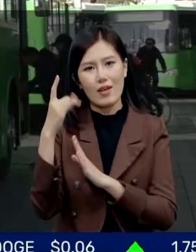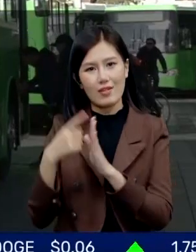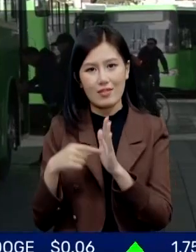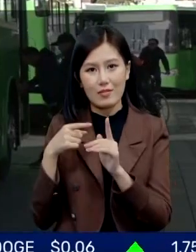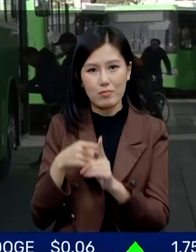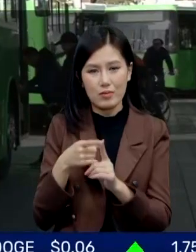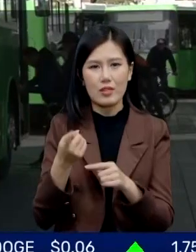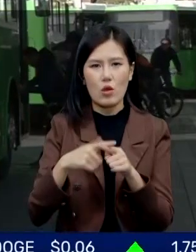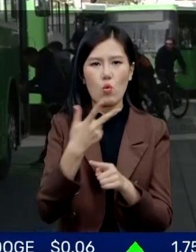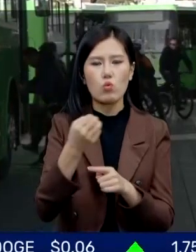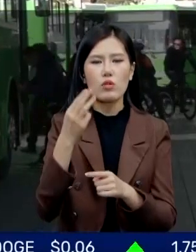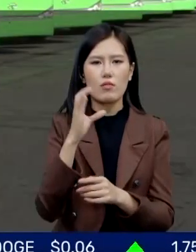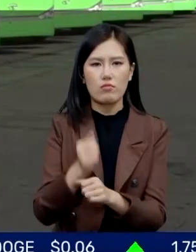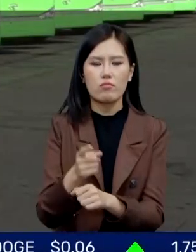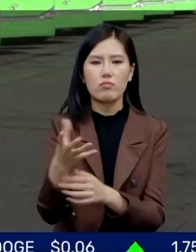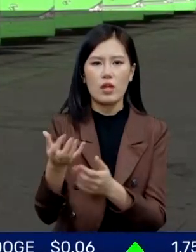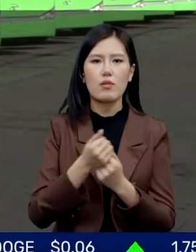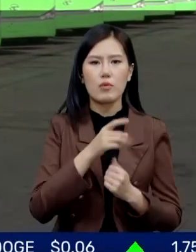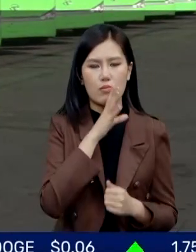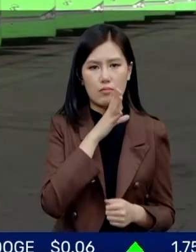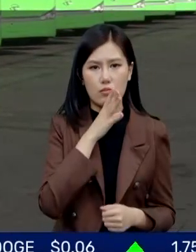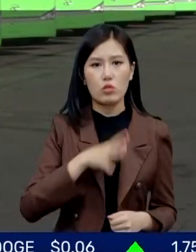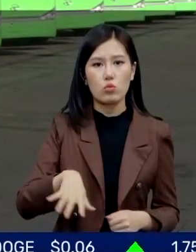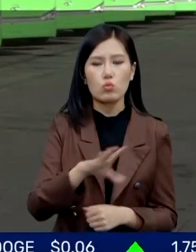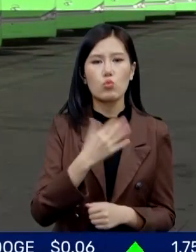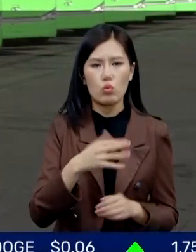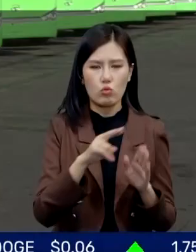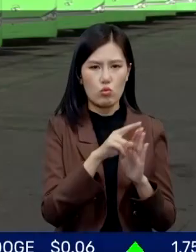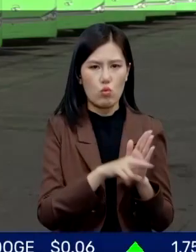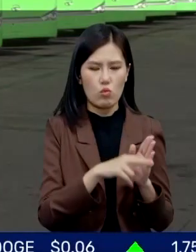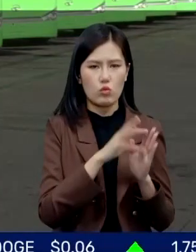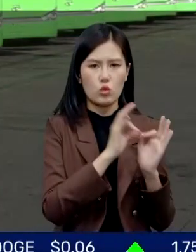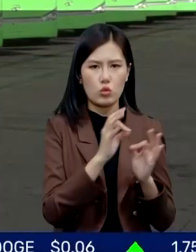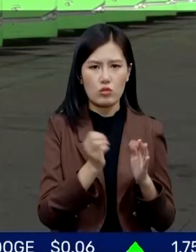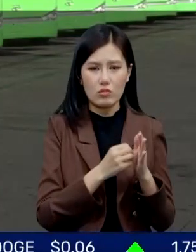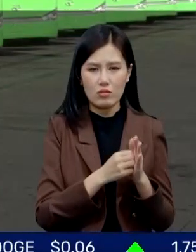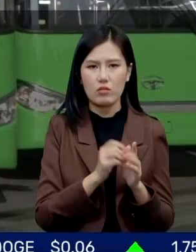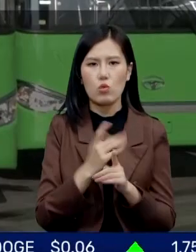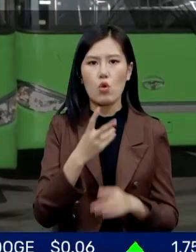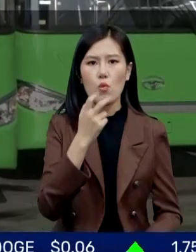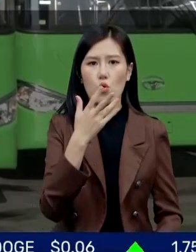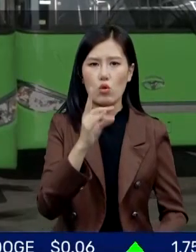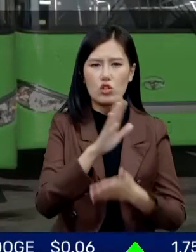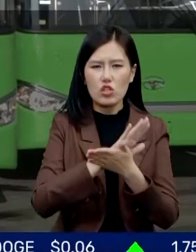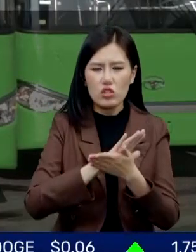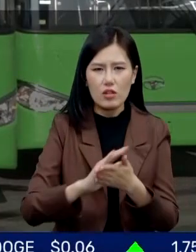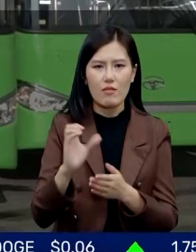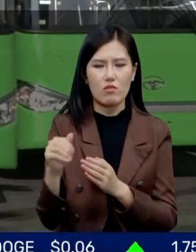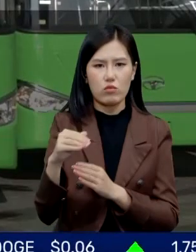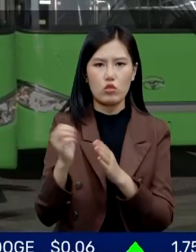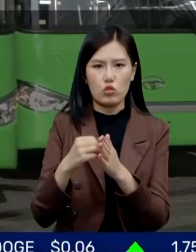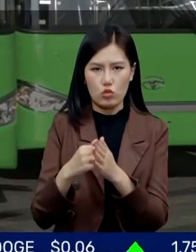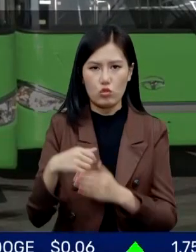тооцоолт байна. Тендерийн дагуу худалдан авах гэж байгаа автобуснуудад стандартын дагуу шаардлага тавьжээ. Тухайлбал 2023 онд үйлдвэрлсэн байх жолооны хурд зүүн